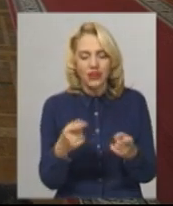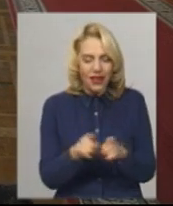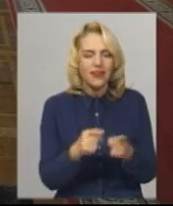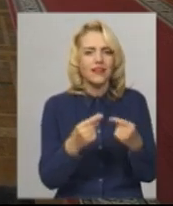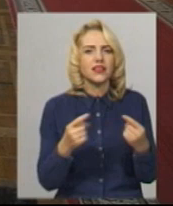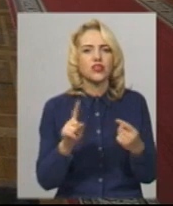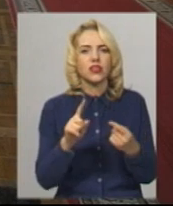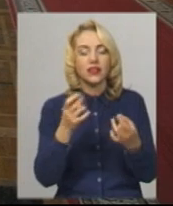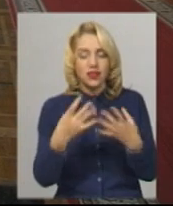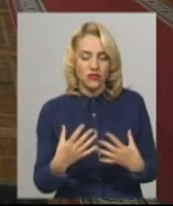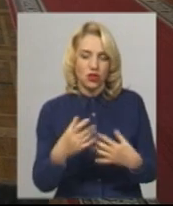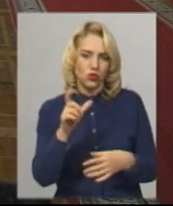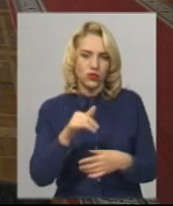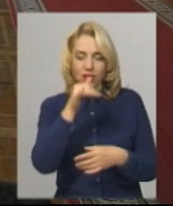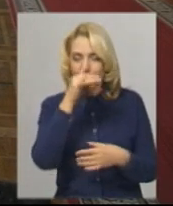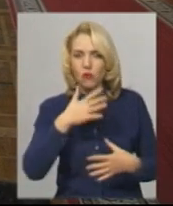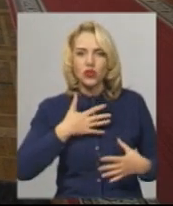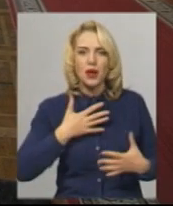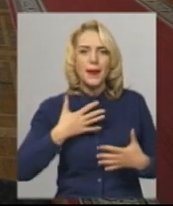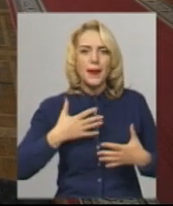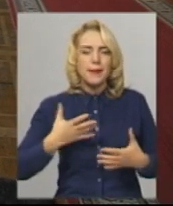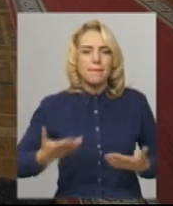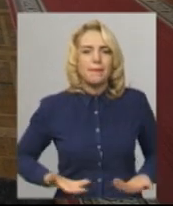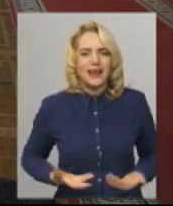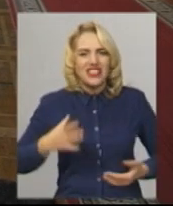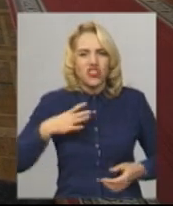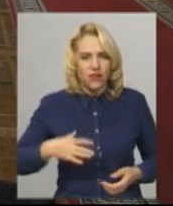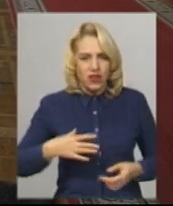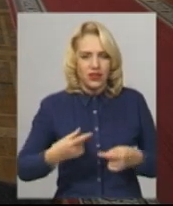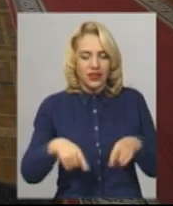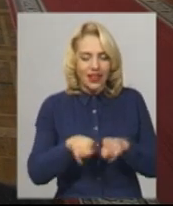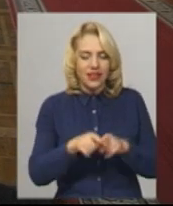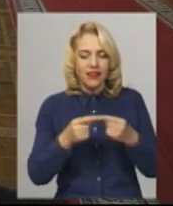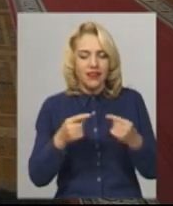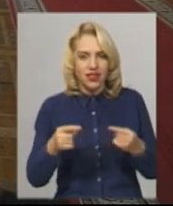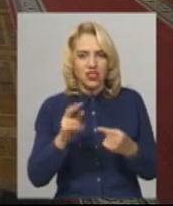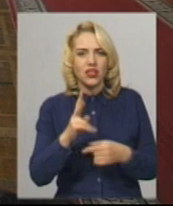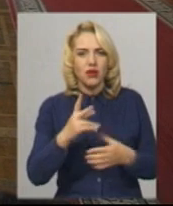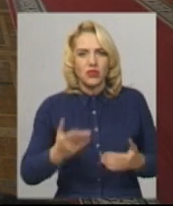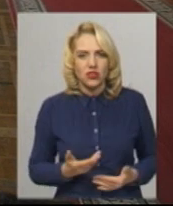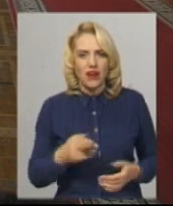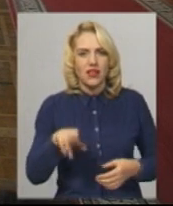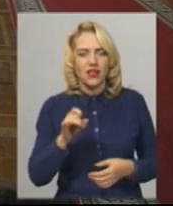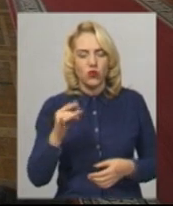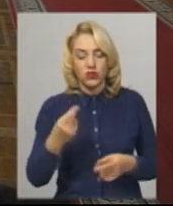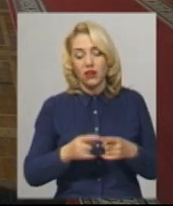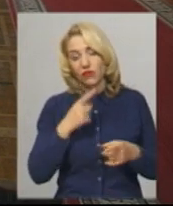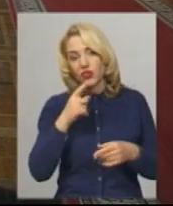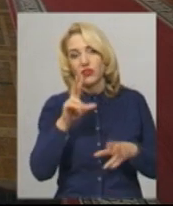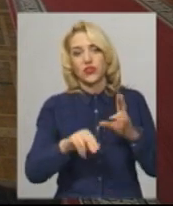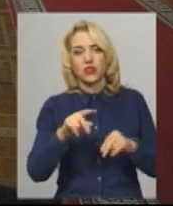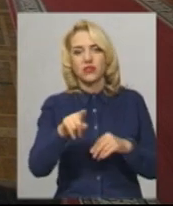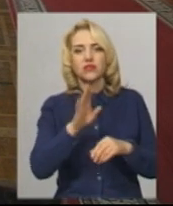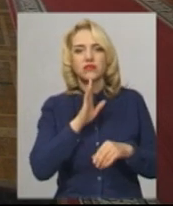не може проживати всі ті відчуття, які проживає Даруся, для інших людей вони вважають дивними, вони її називають